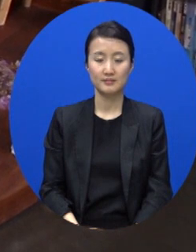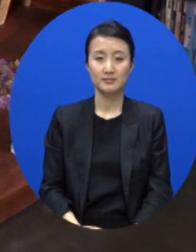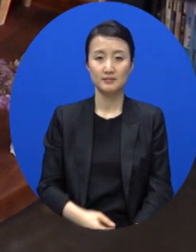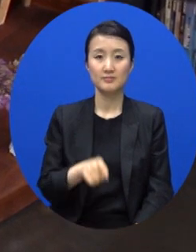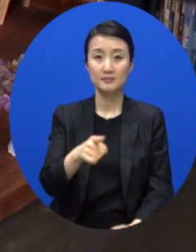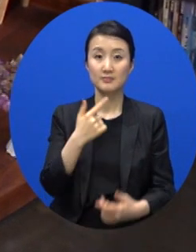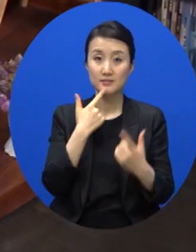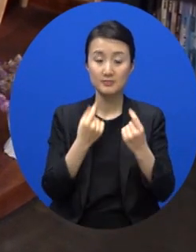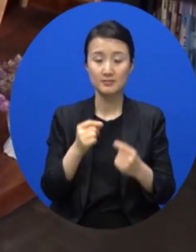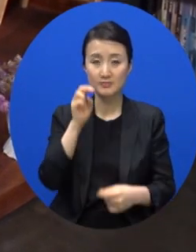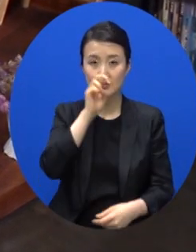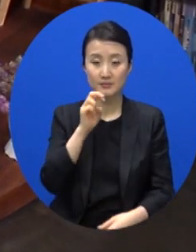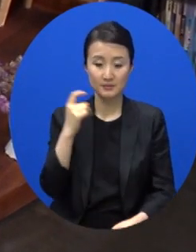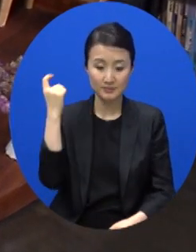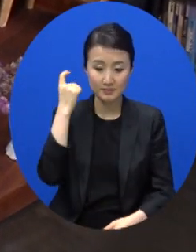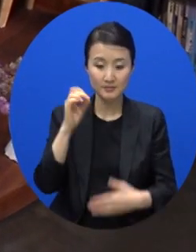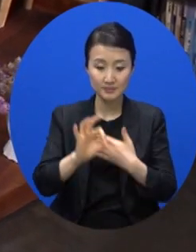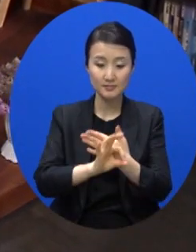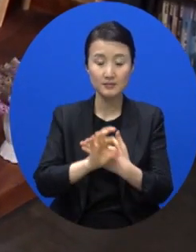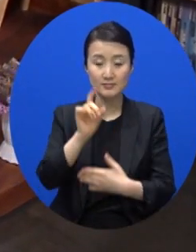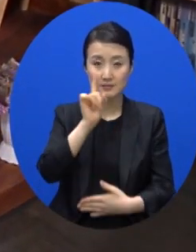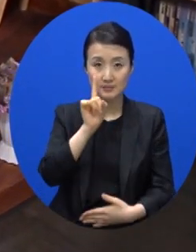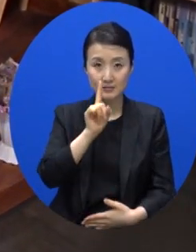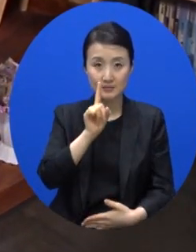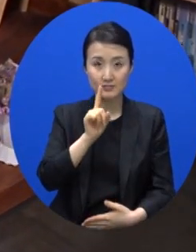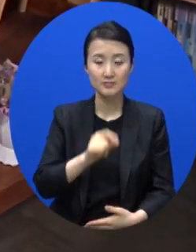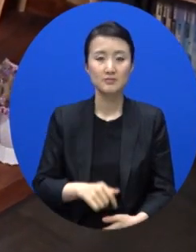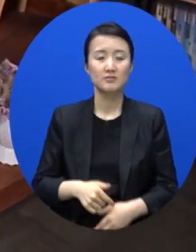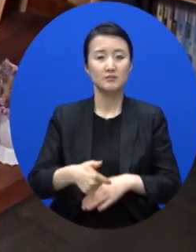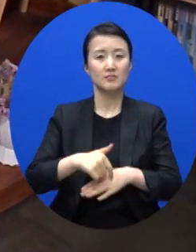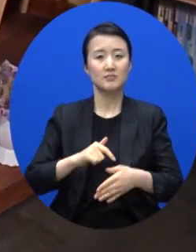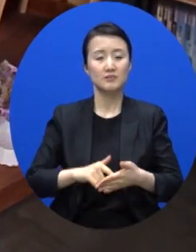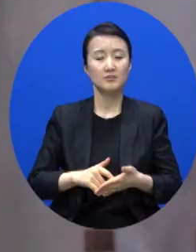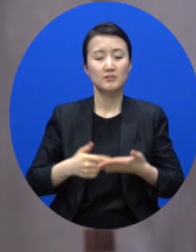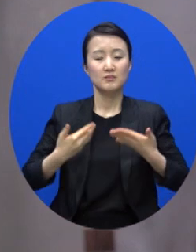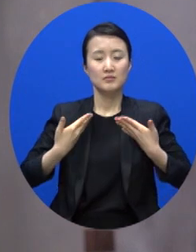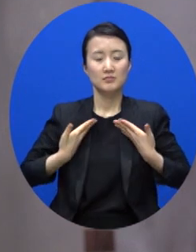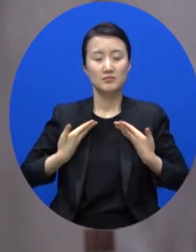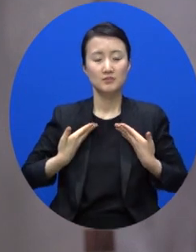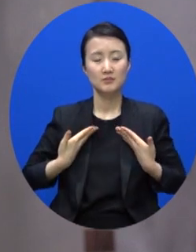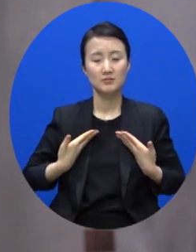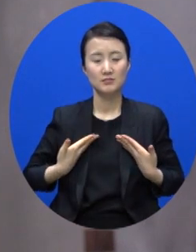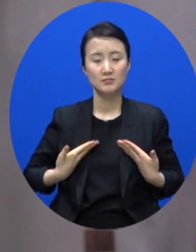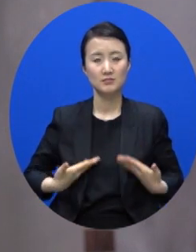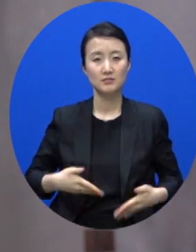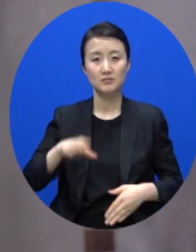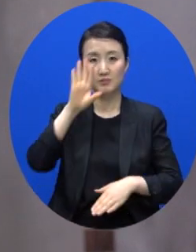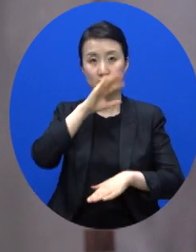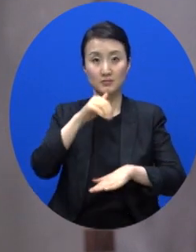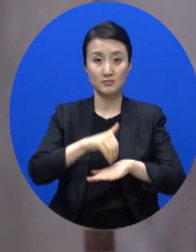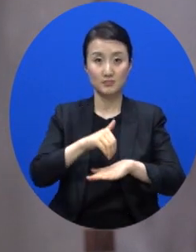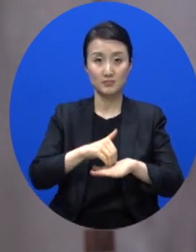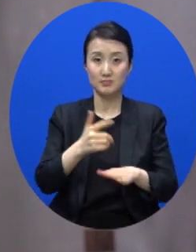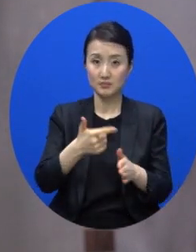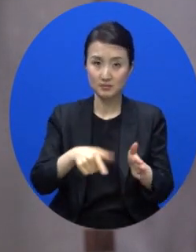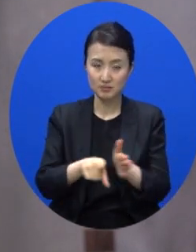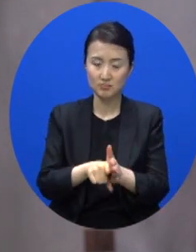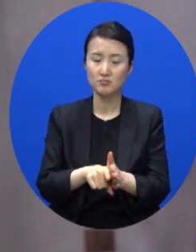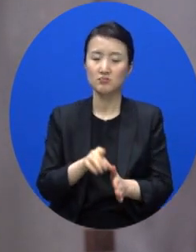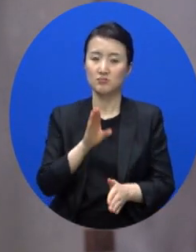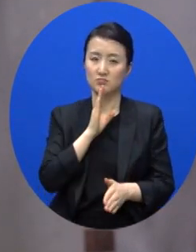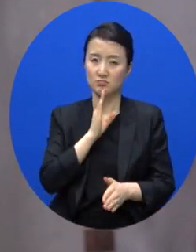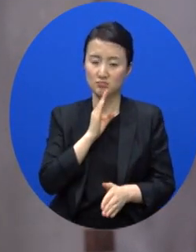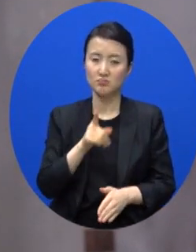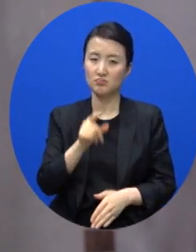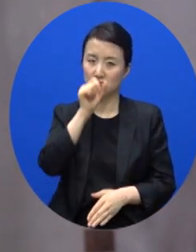이런 곡을 들을 때는 우리가 수양을 하는데 참 좋은 곡이라고